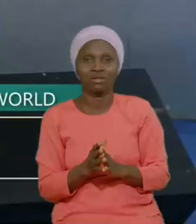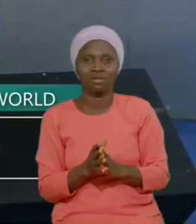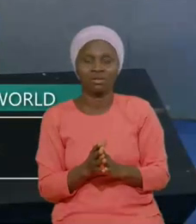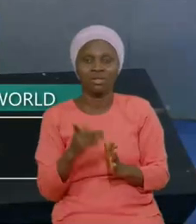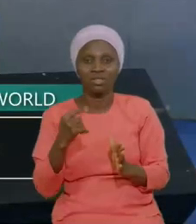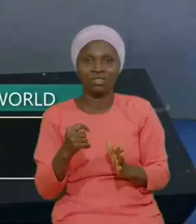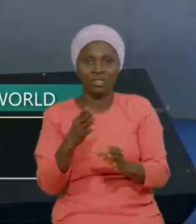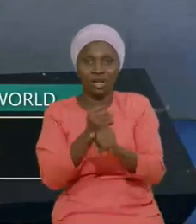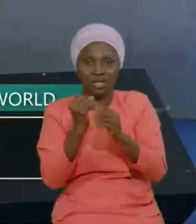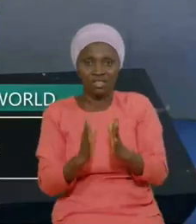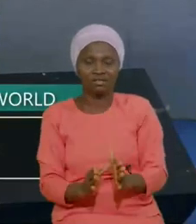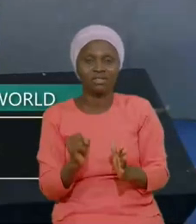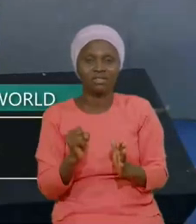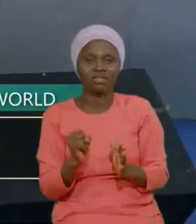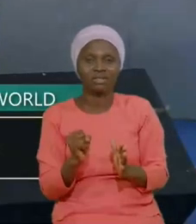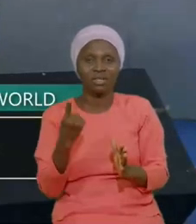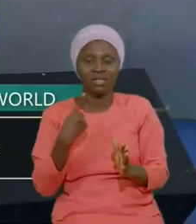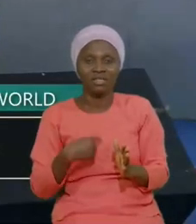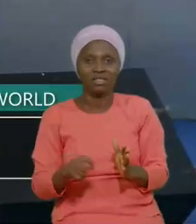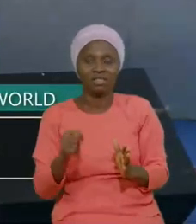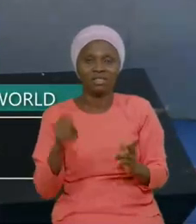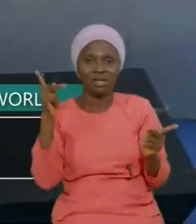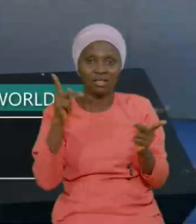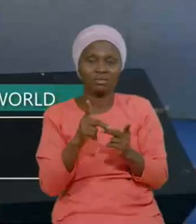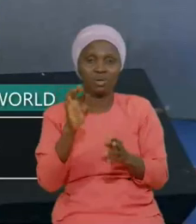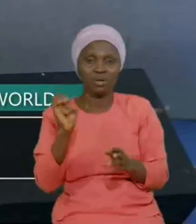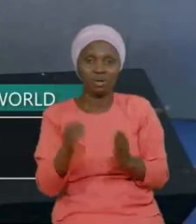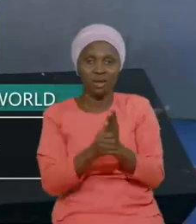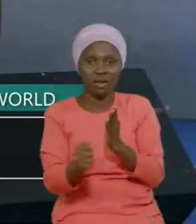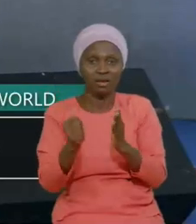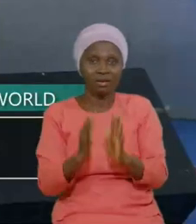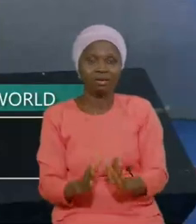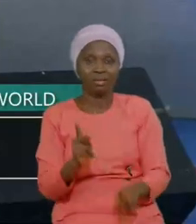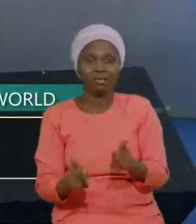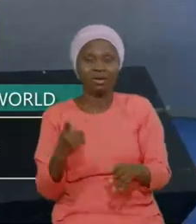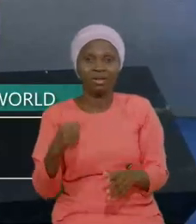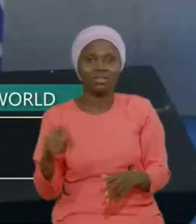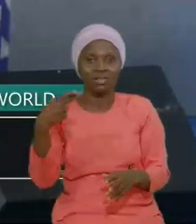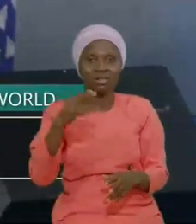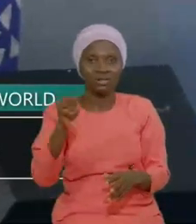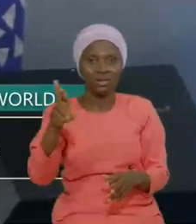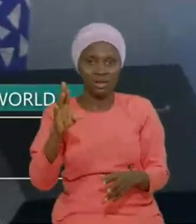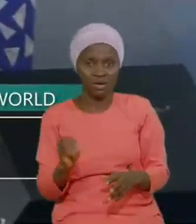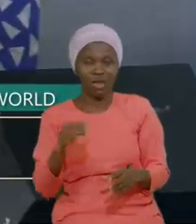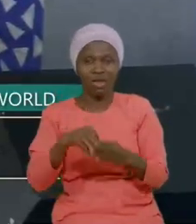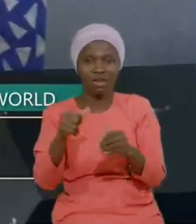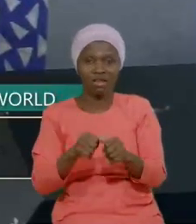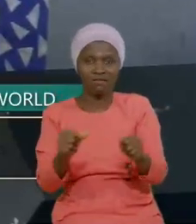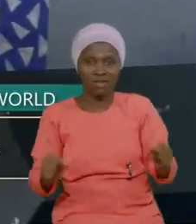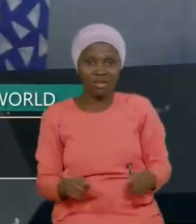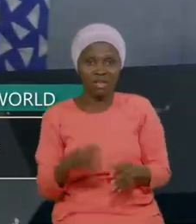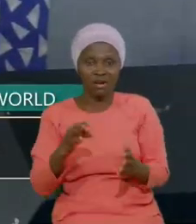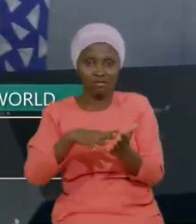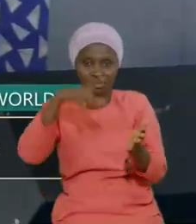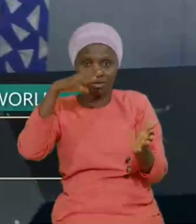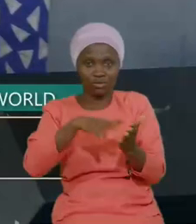Les fabricants, les réalisateurs, les experts, les héros,